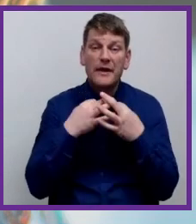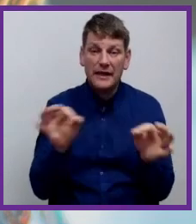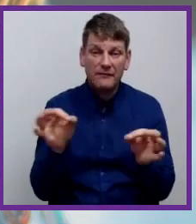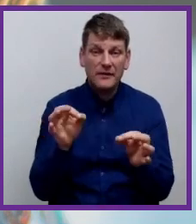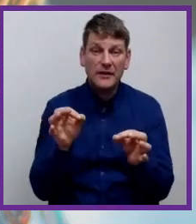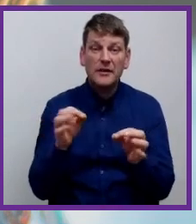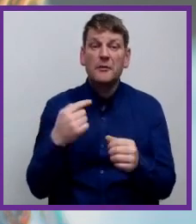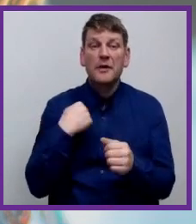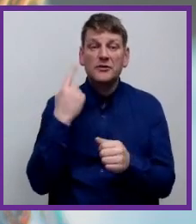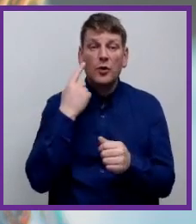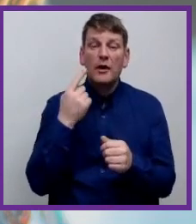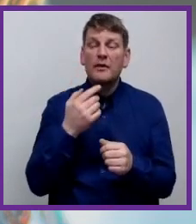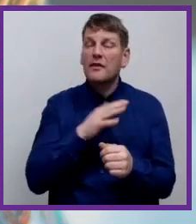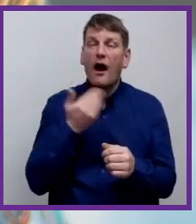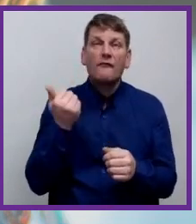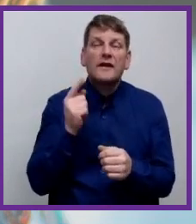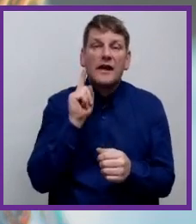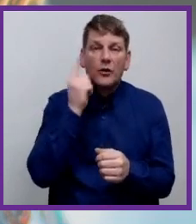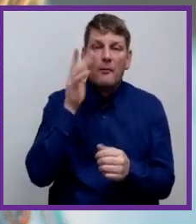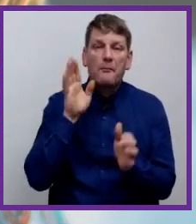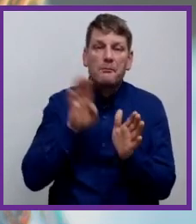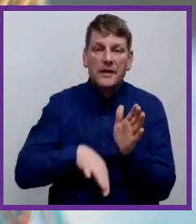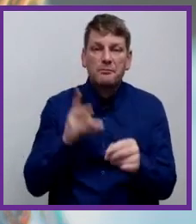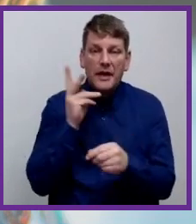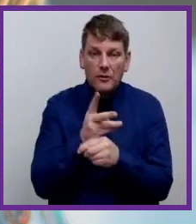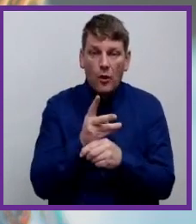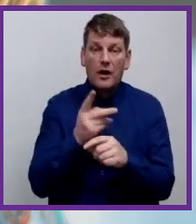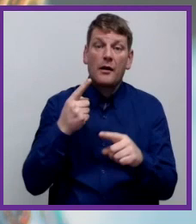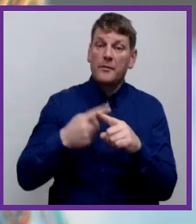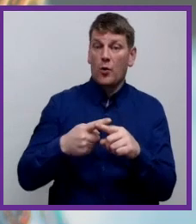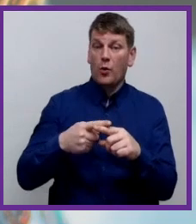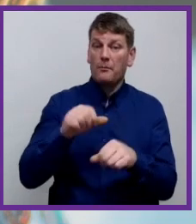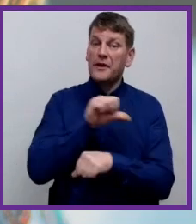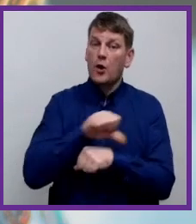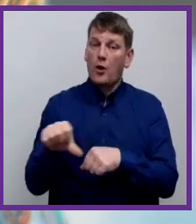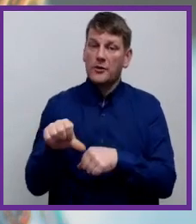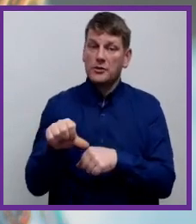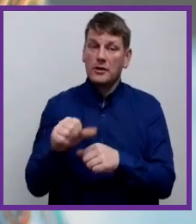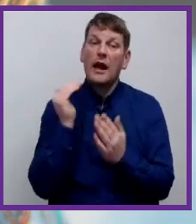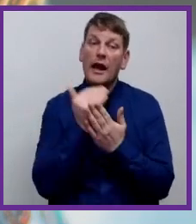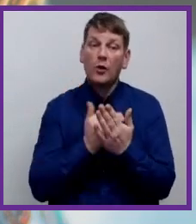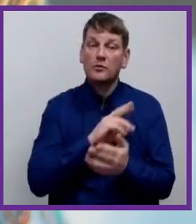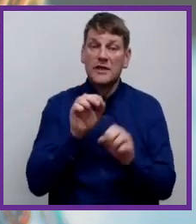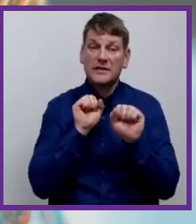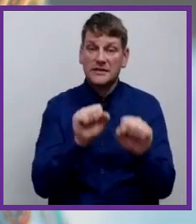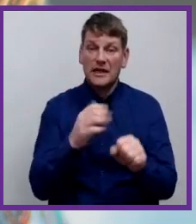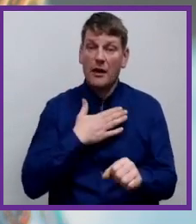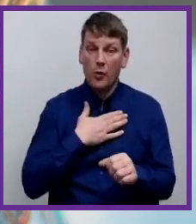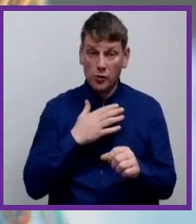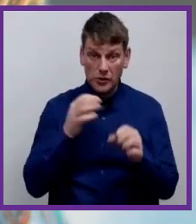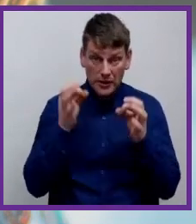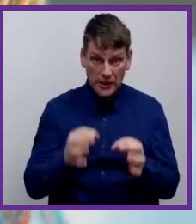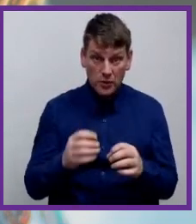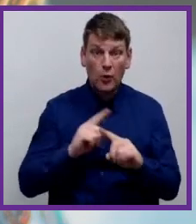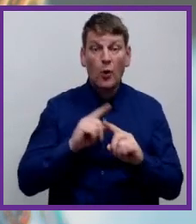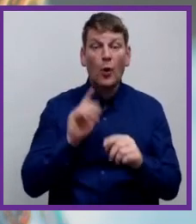iedomājama bez pienākumiem un ierobežojumiem. Likums, kas sargā mūsu tiesības, uzliek mums